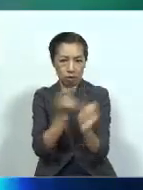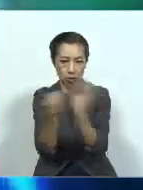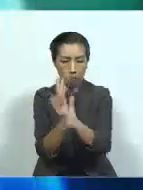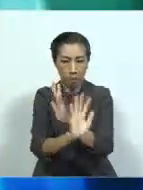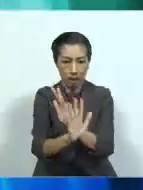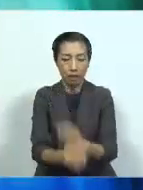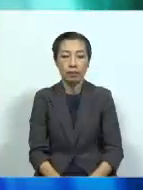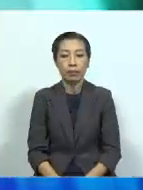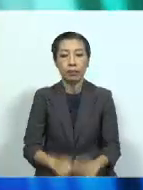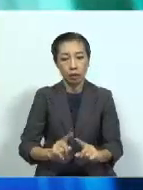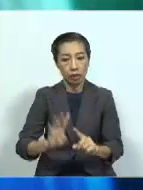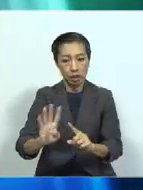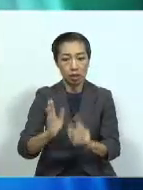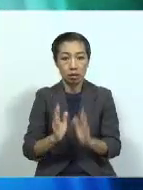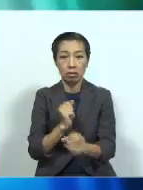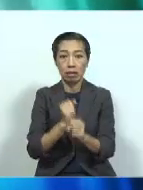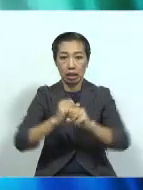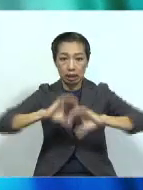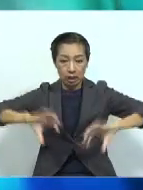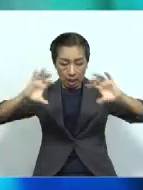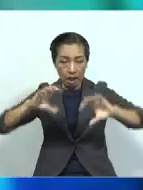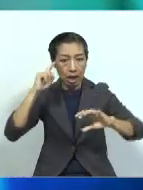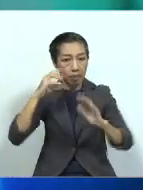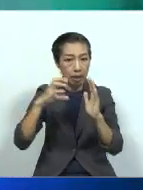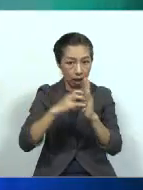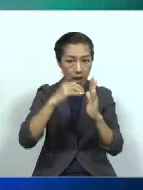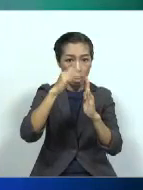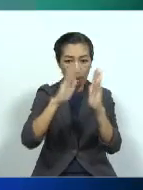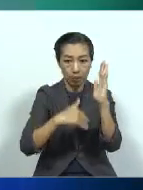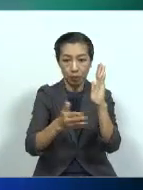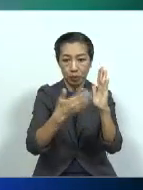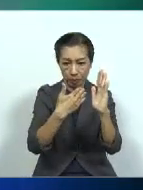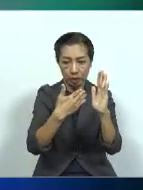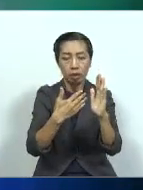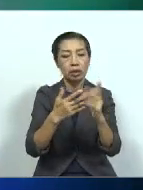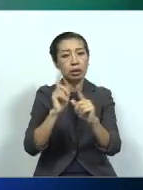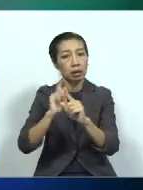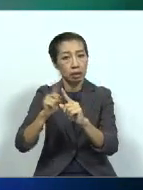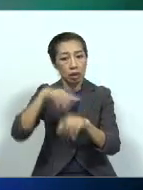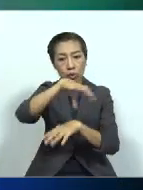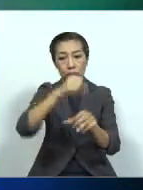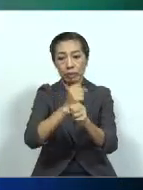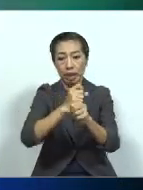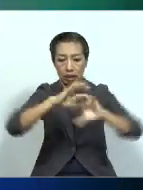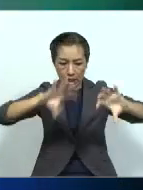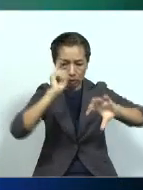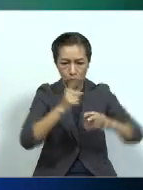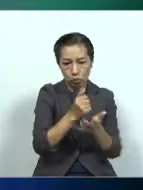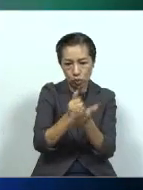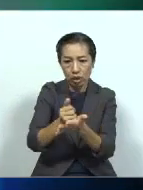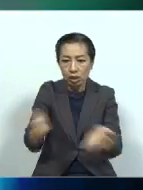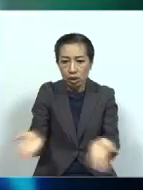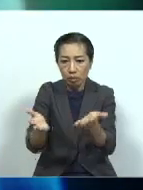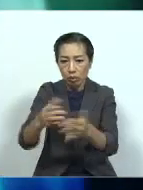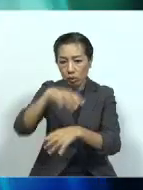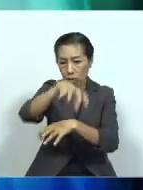ง 4. ครับให้ข้าราชการส่วนกลางราชการส่วนภูมิภาคราชการส่วนท้องถิ่นและหน่วยงานรัฐให้การสนับสนุนส